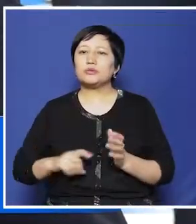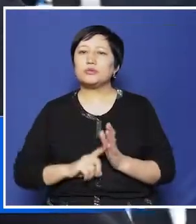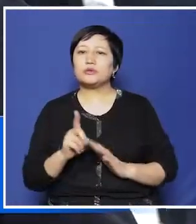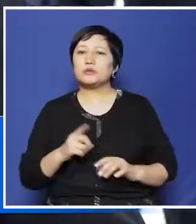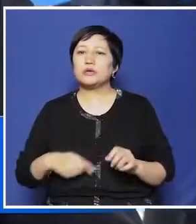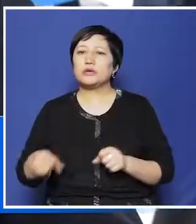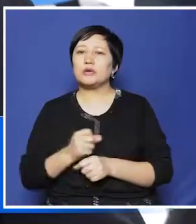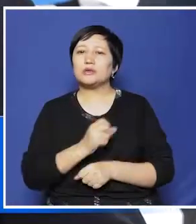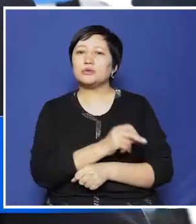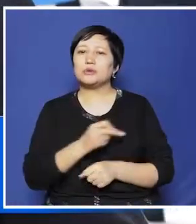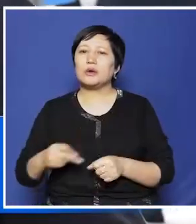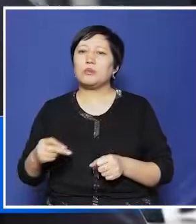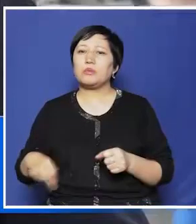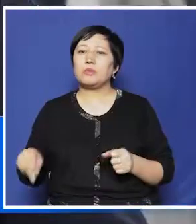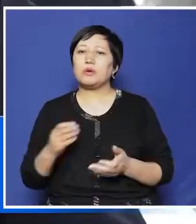асыруға болады.